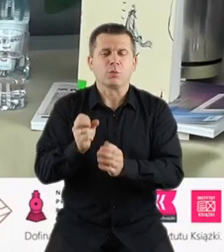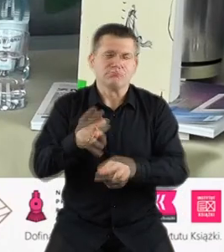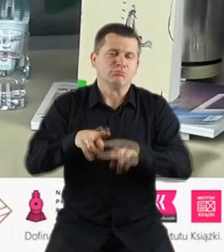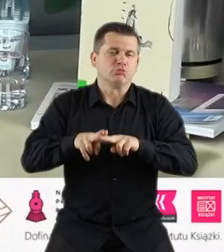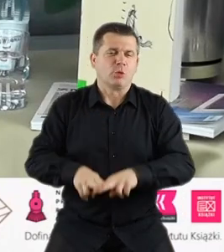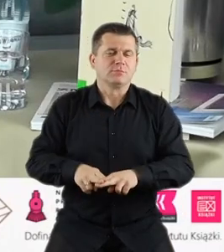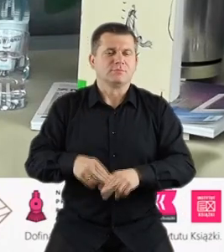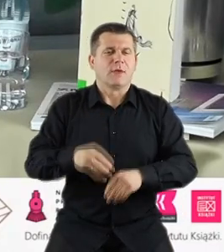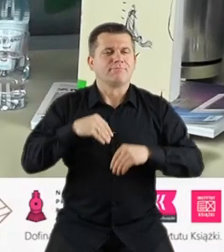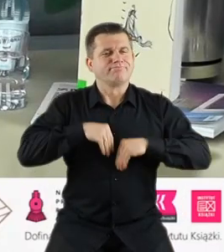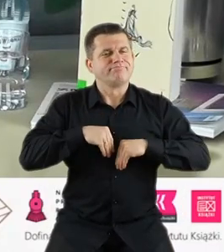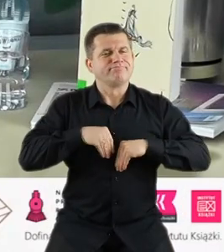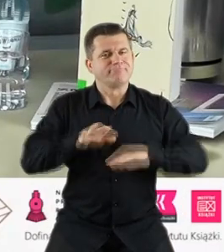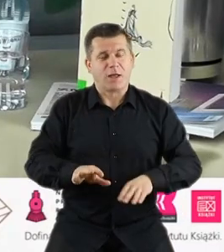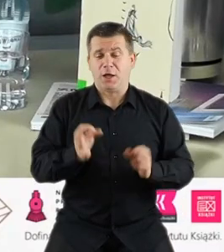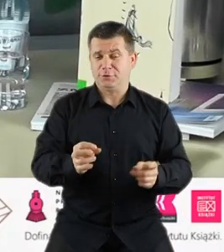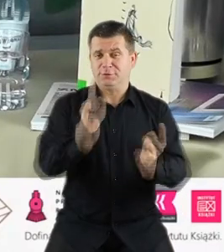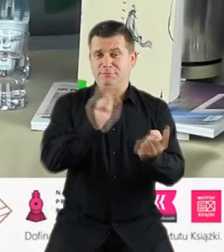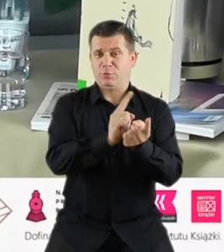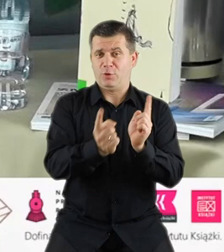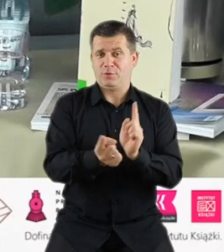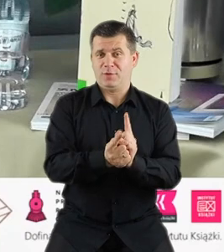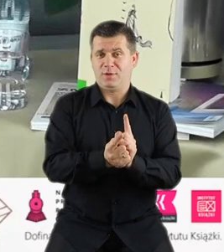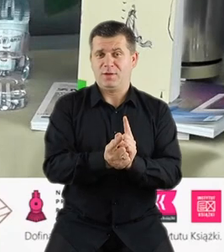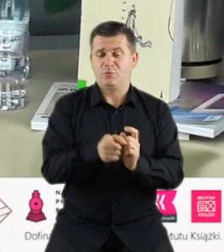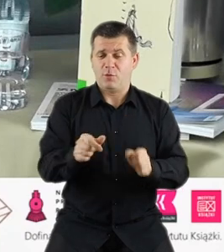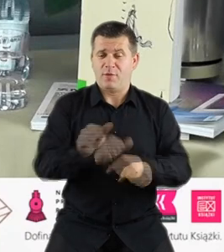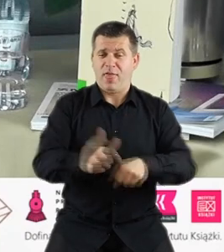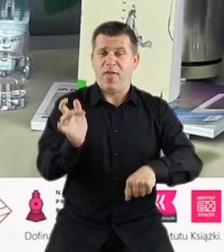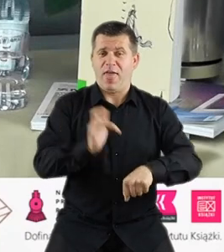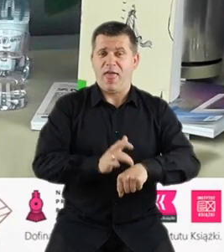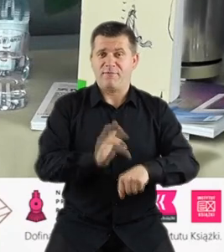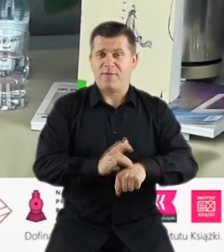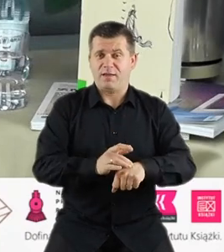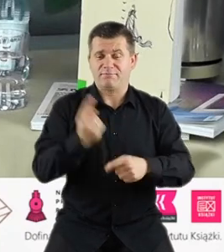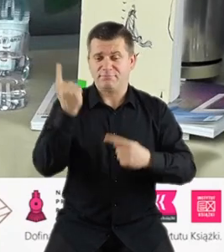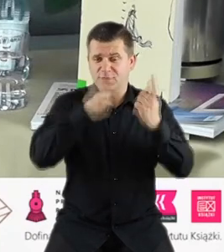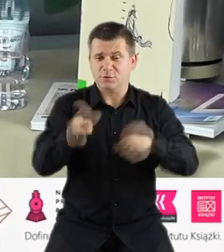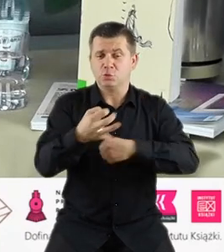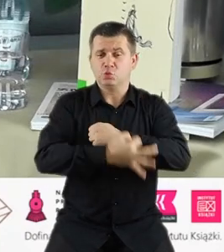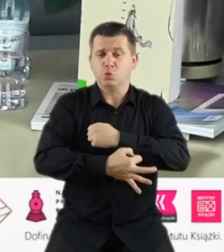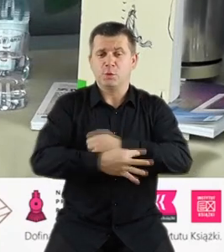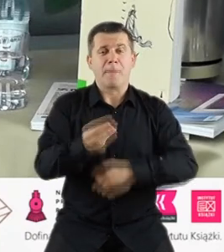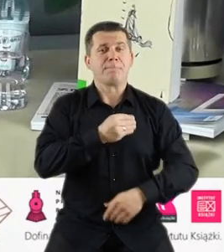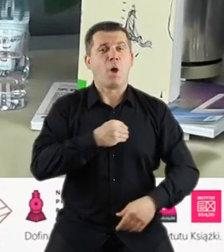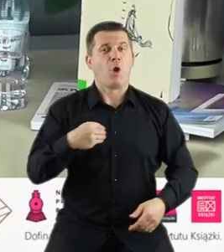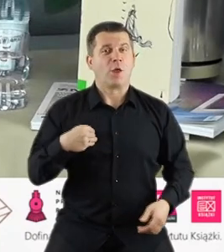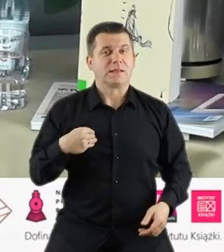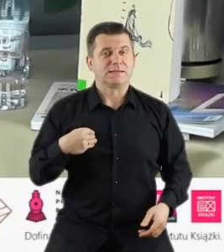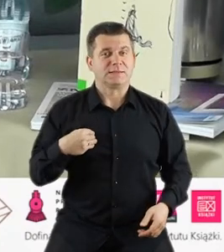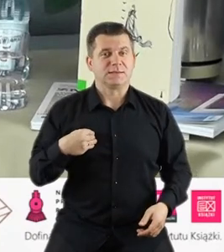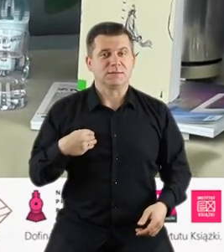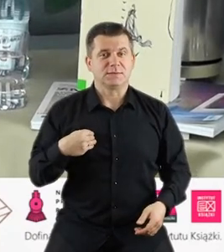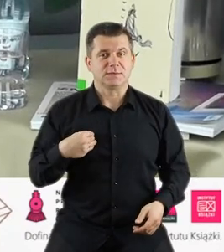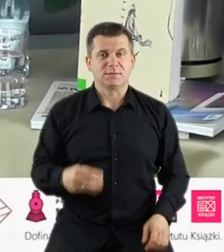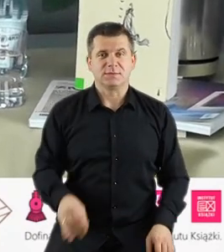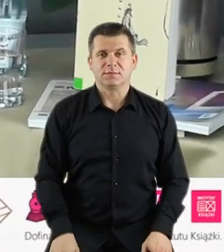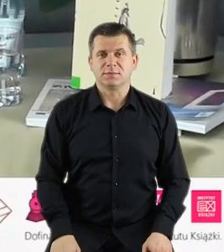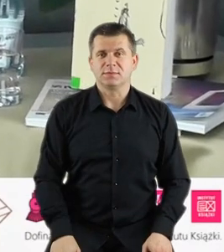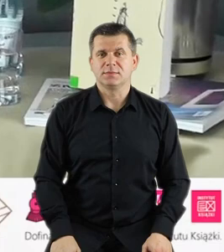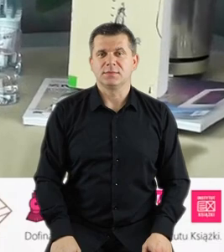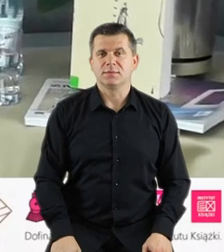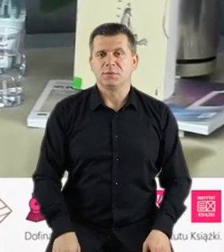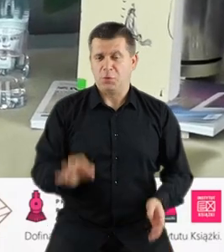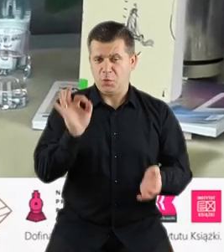została i to, że się dzisiaj spotykamy, to efekt, wydaje mi się, tych studiów polonistycznych, bo... Została i w